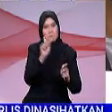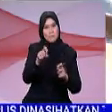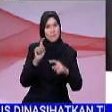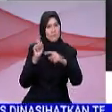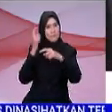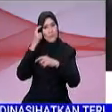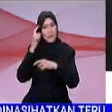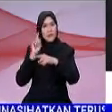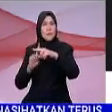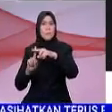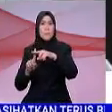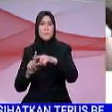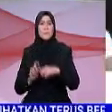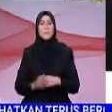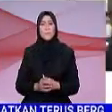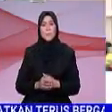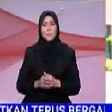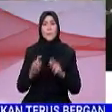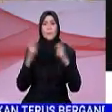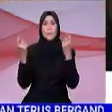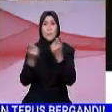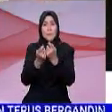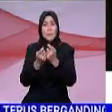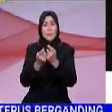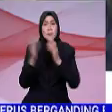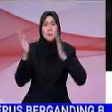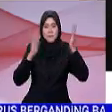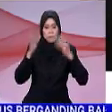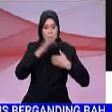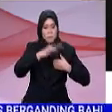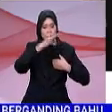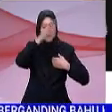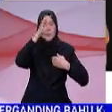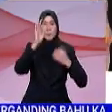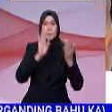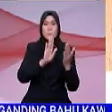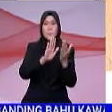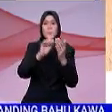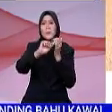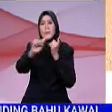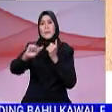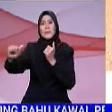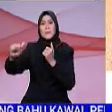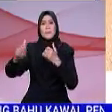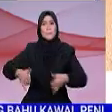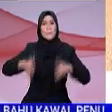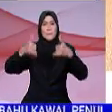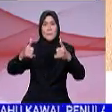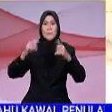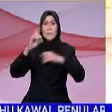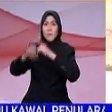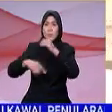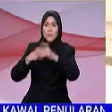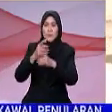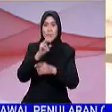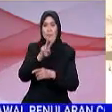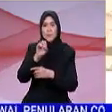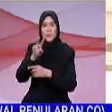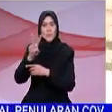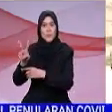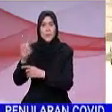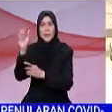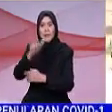positif. Skuad Harimau Melaya kini lebih bersemangat untuk menempuhi kempen kelayakan Piala Dunia 2022 Piala